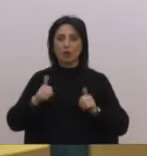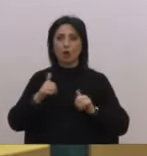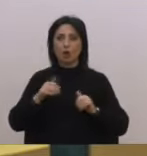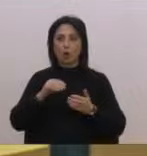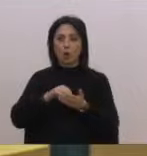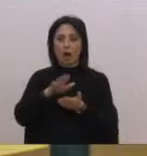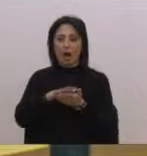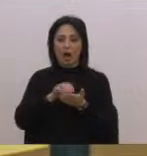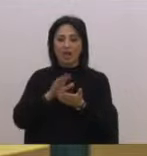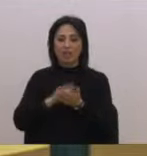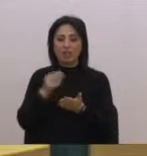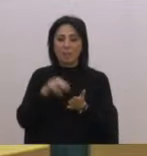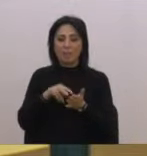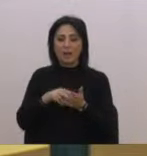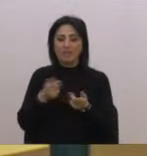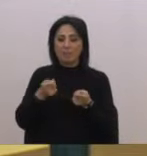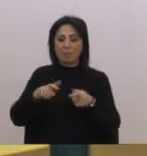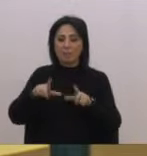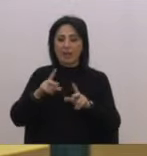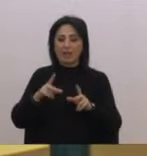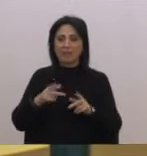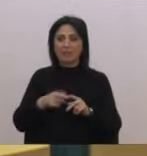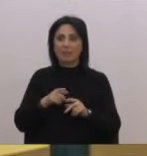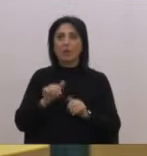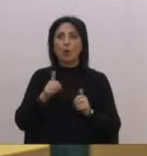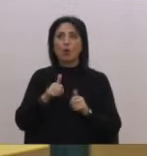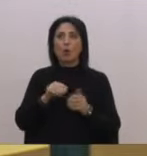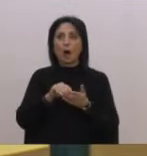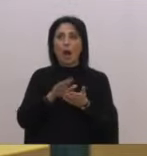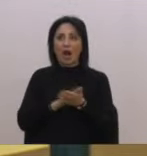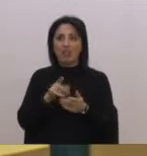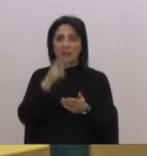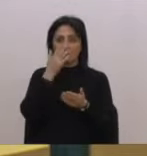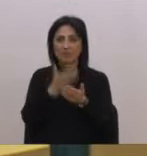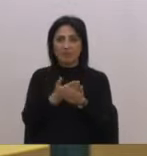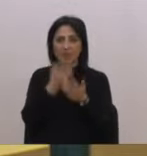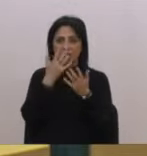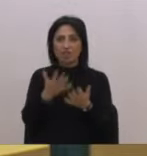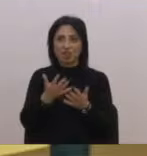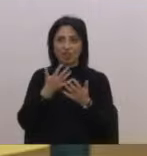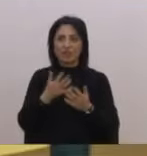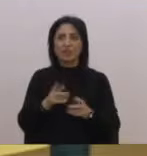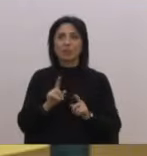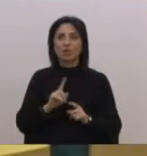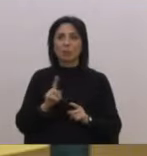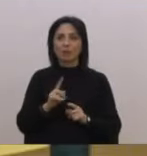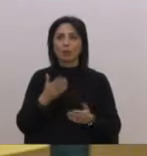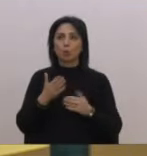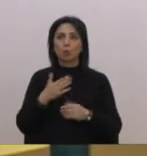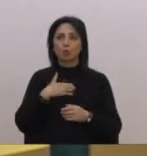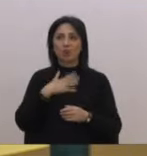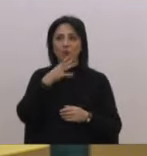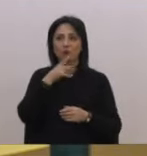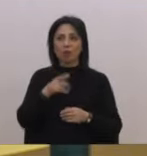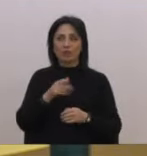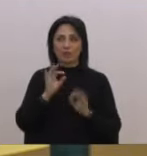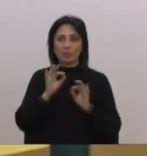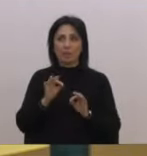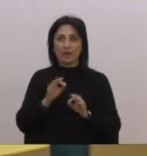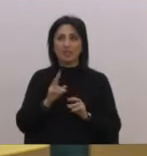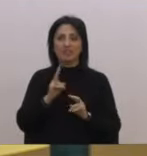აღირიცხოს ფასების მატება, ანუ ინფლაცია. და როგორც აღირიცხება იმის მიხედვით, ჩანს სასახად, რომ თუ ჩვენ დროს მართლა